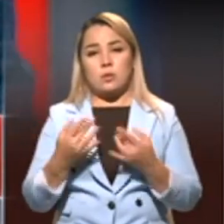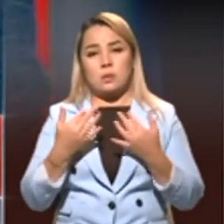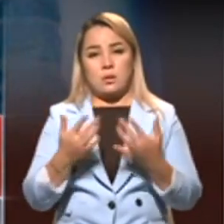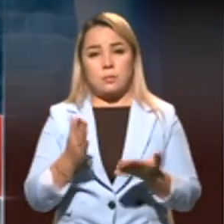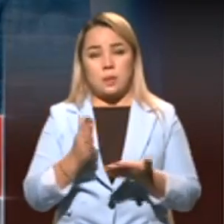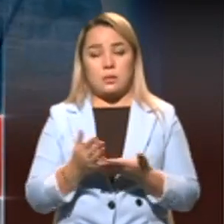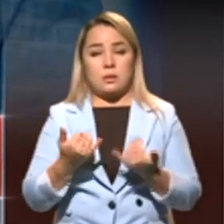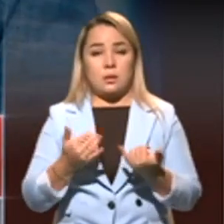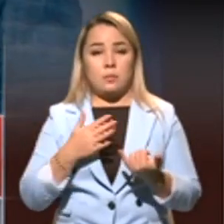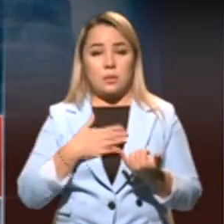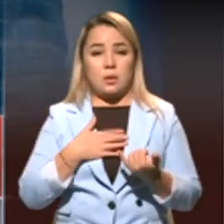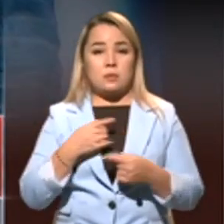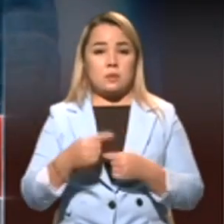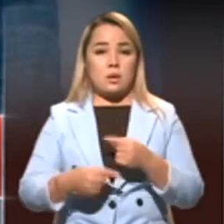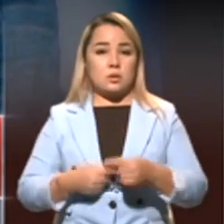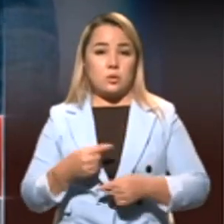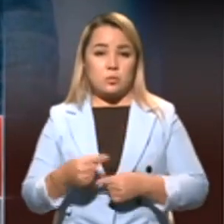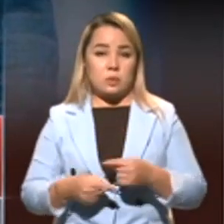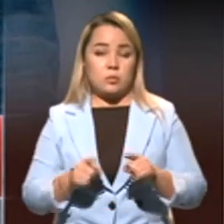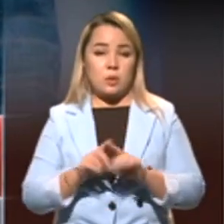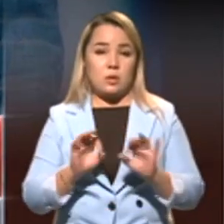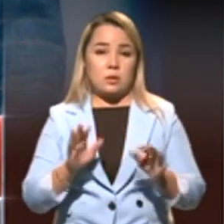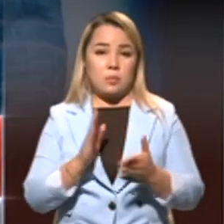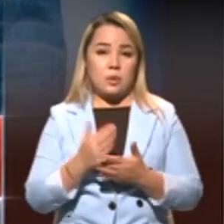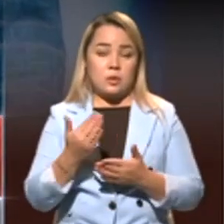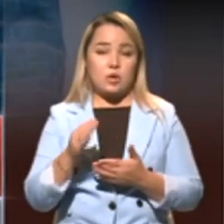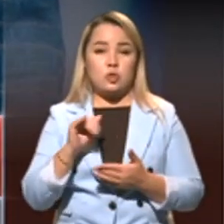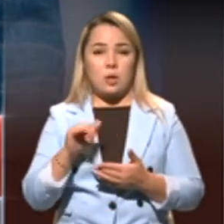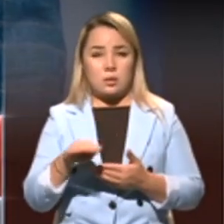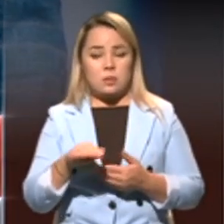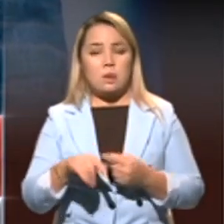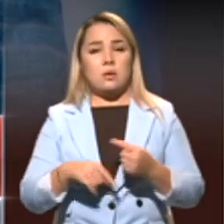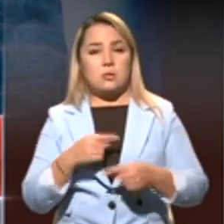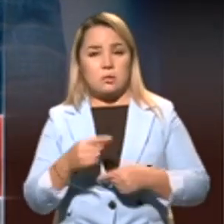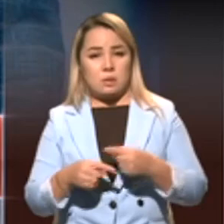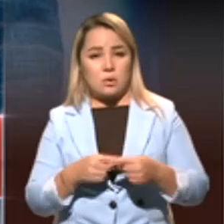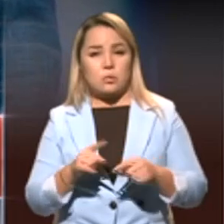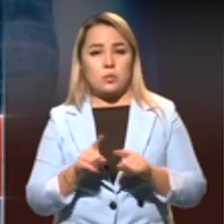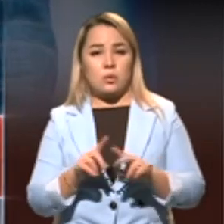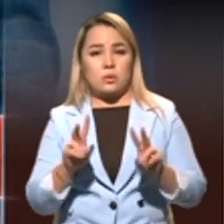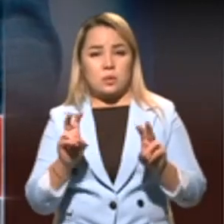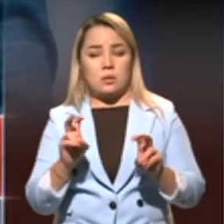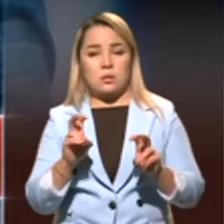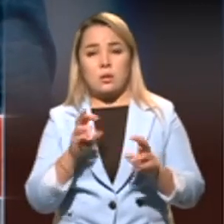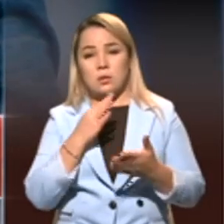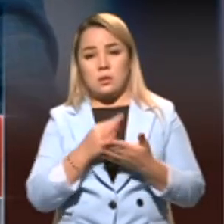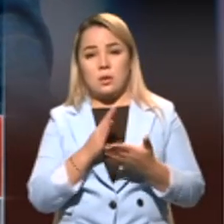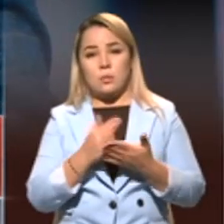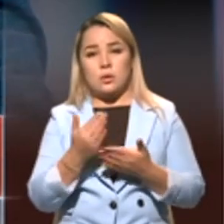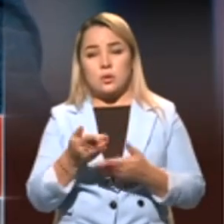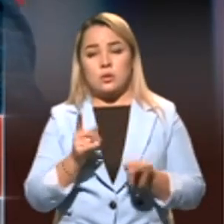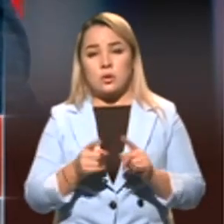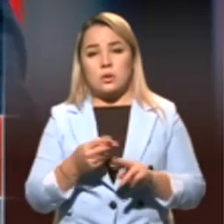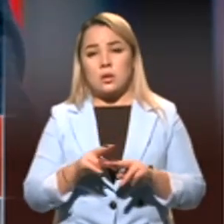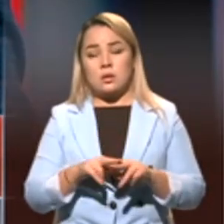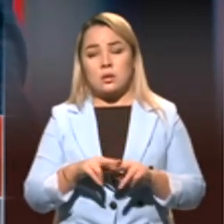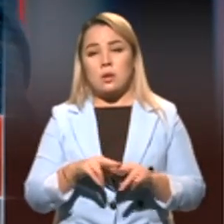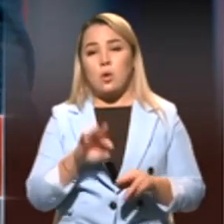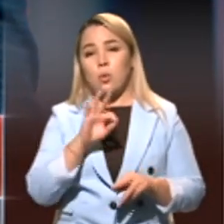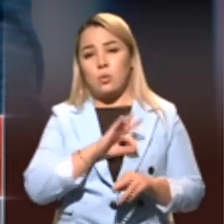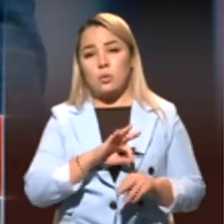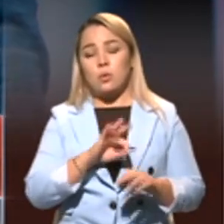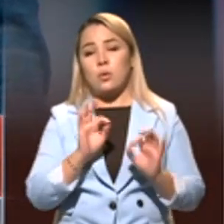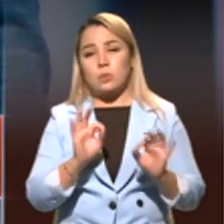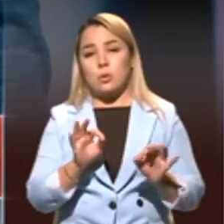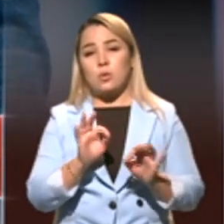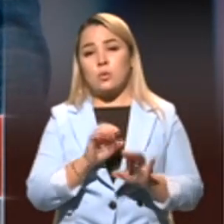енді бізде қазір мынау дәстүрлі деп айтамыз немесе жат деп айтамыз, бұл жерде деструктив деп сөзді қолданған дұрыс